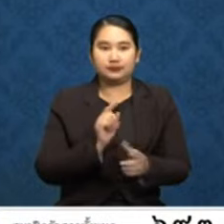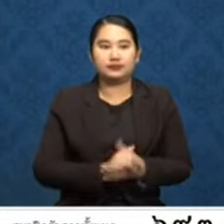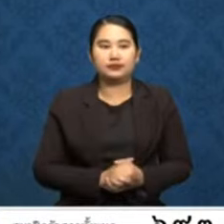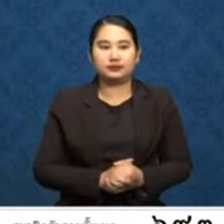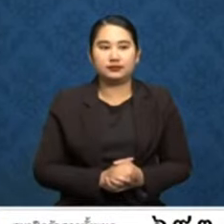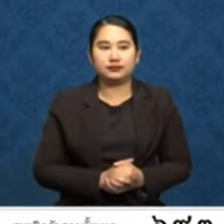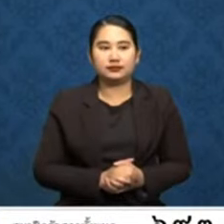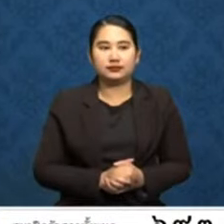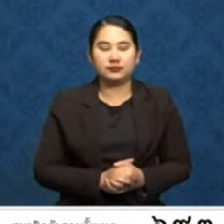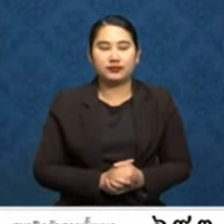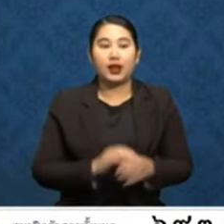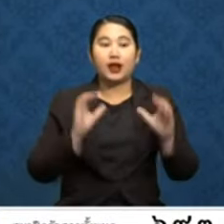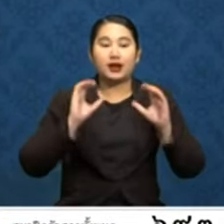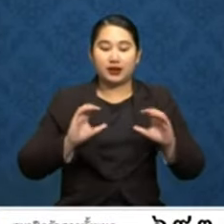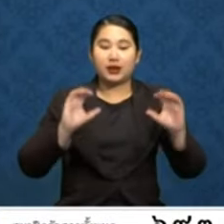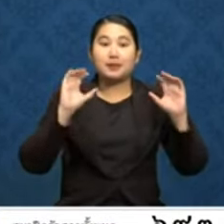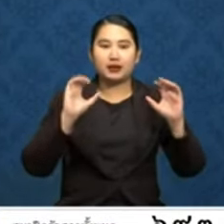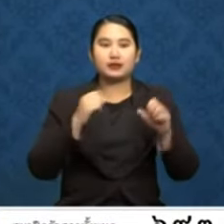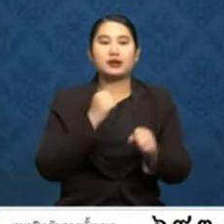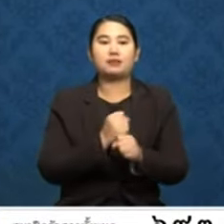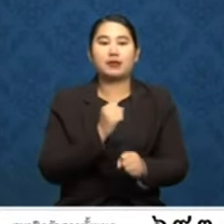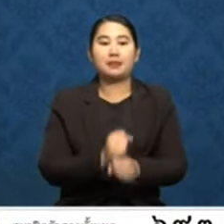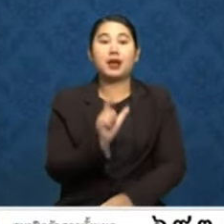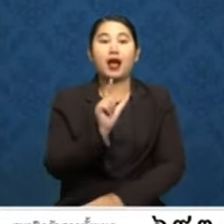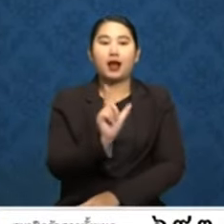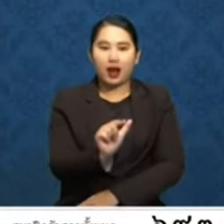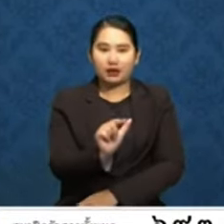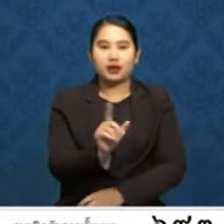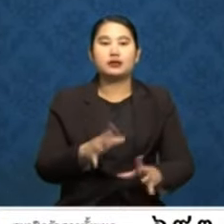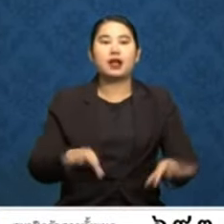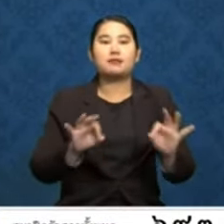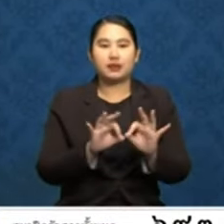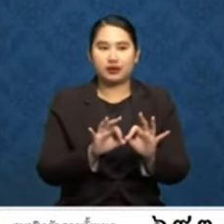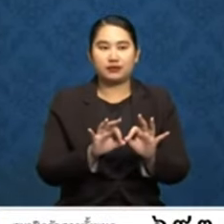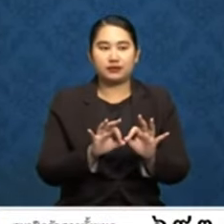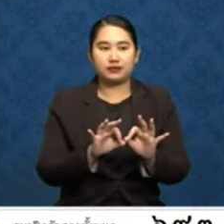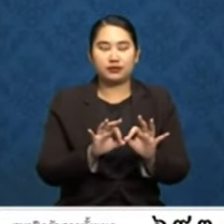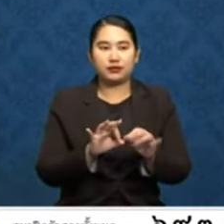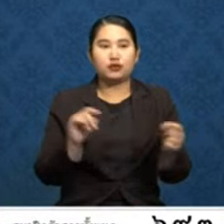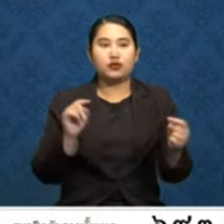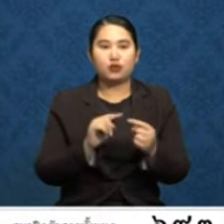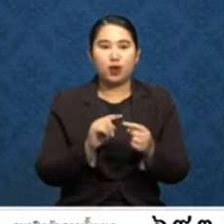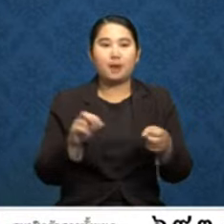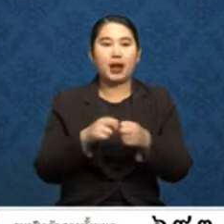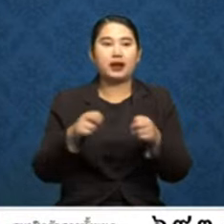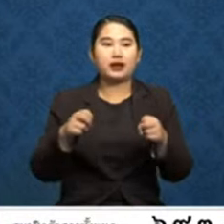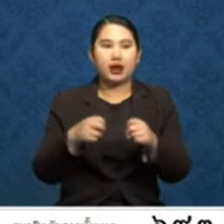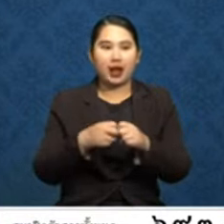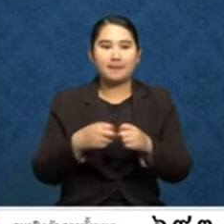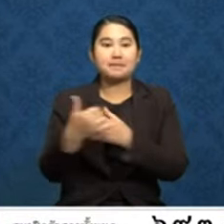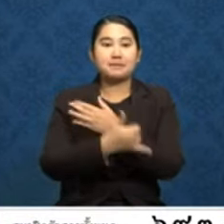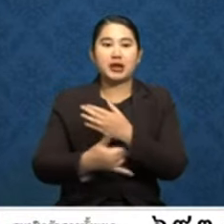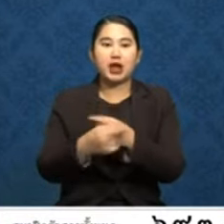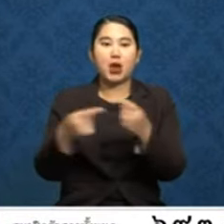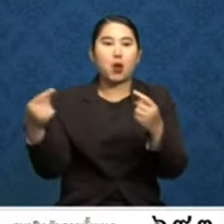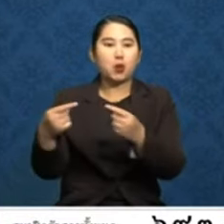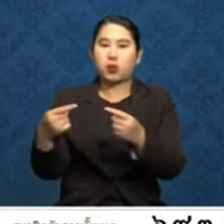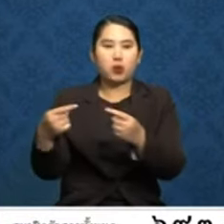าลจะรักษาจุดยืนของการไม่เป็นส่วนหนึ่งของความขัดแย้งระหว่างประเท